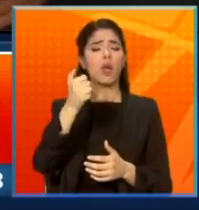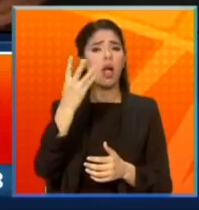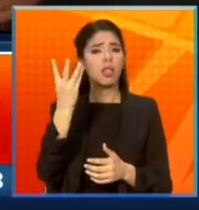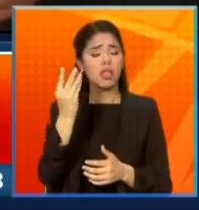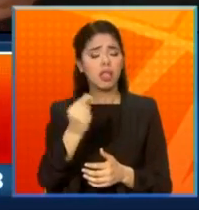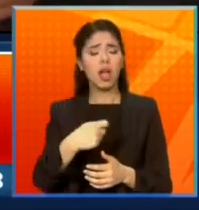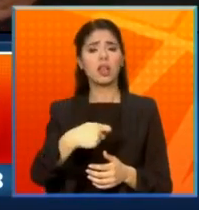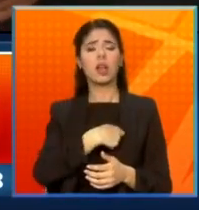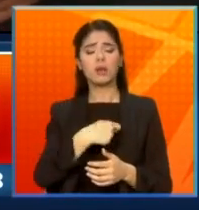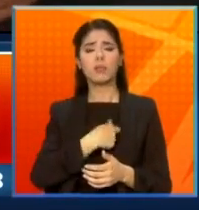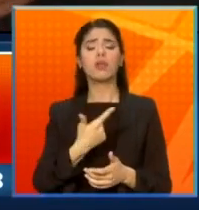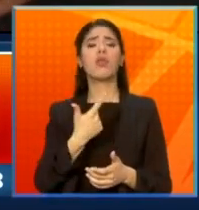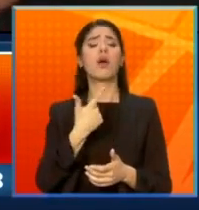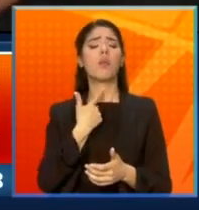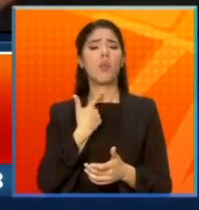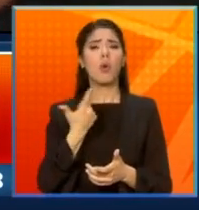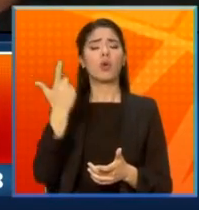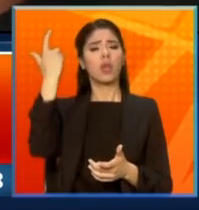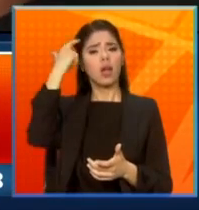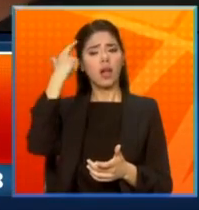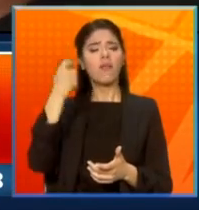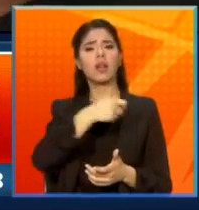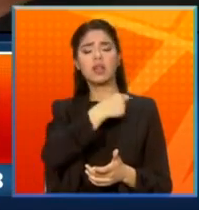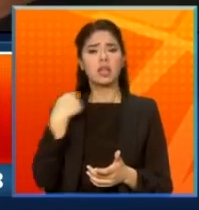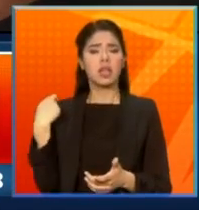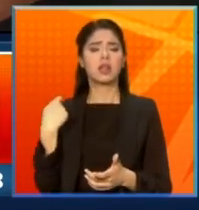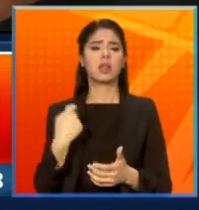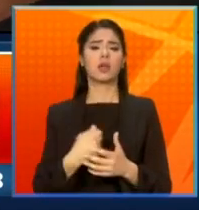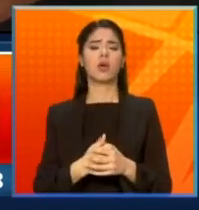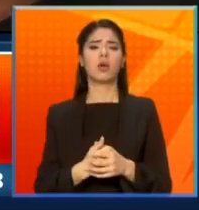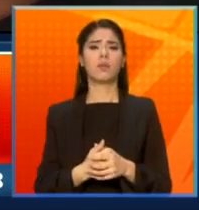göğsüne, boynu kesiliyor.